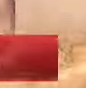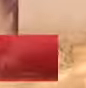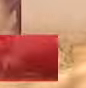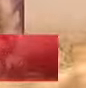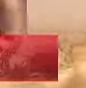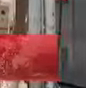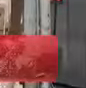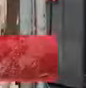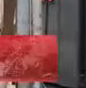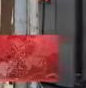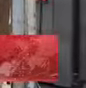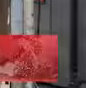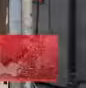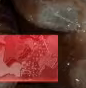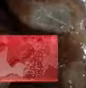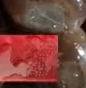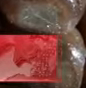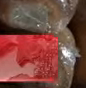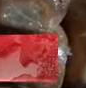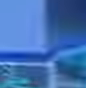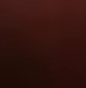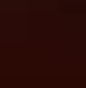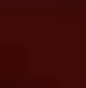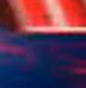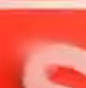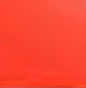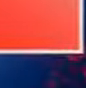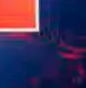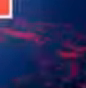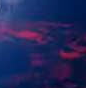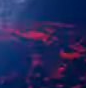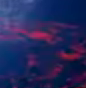в ценовом сговоре и как эта ситуация отразится на ценах на хлеб?